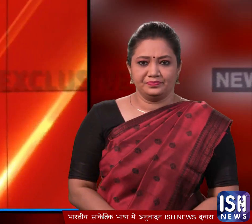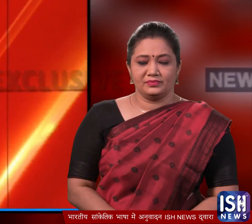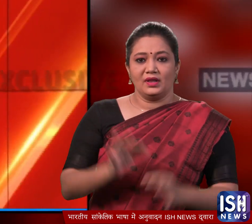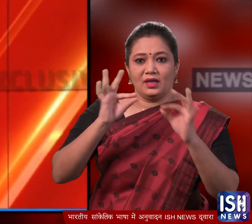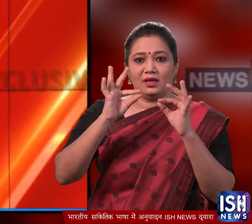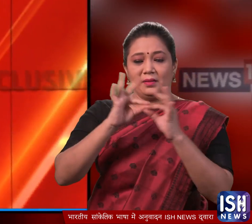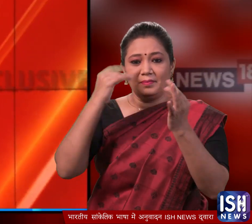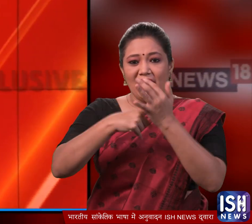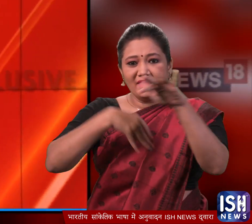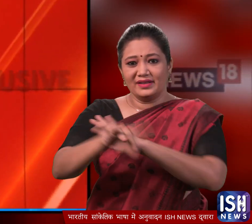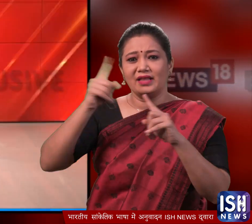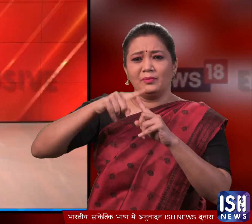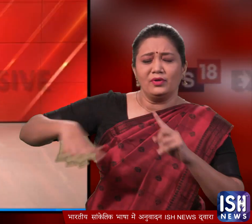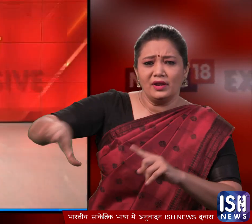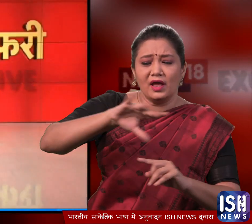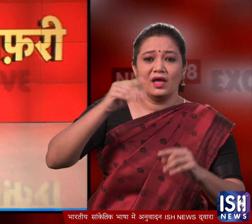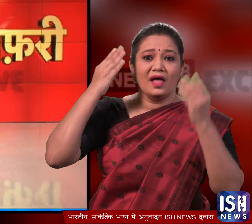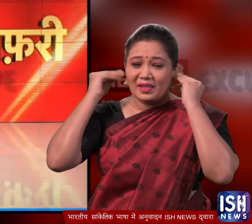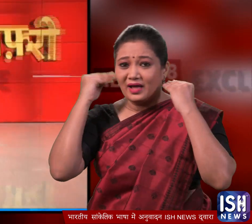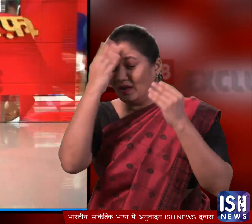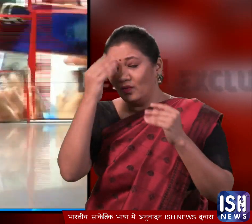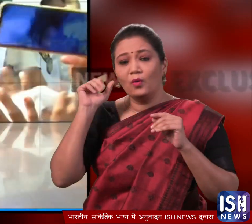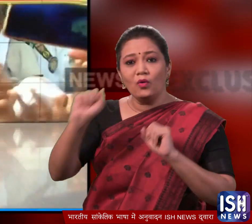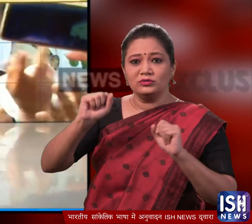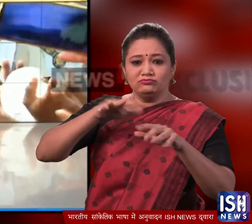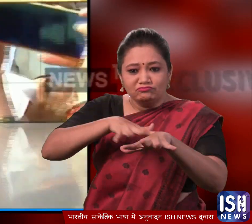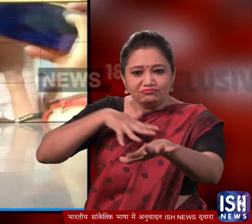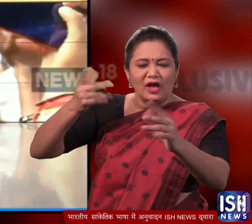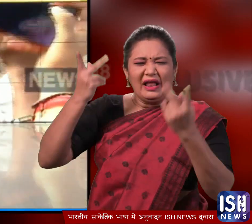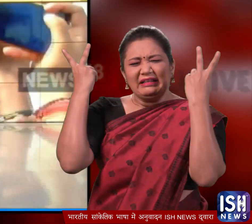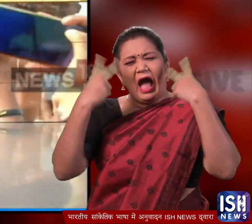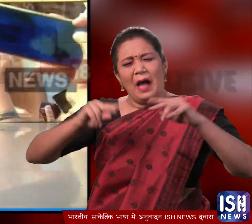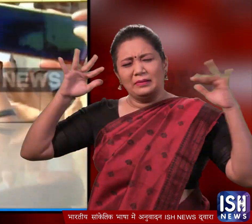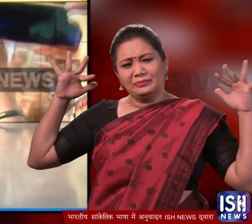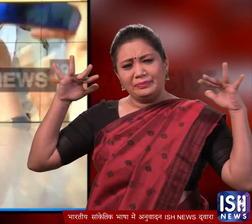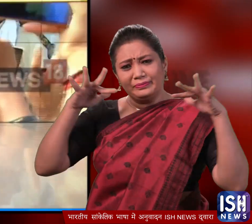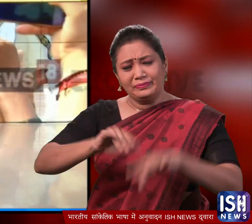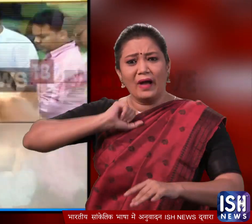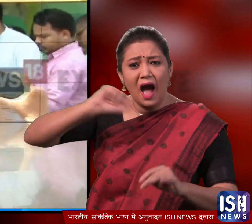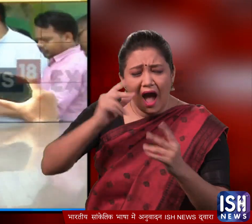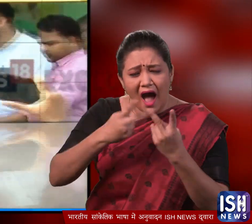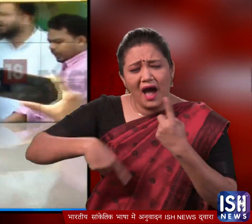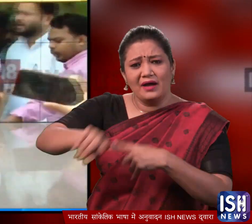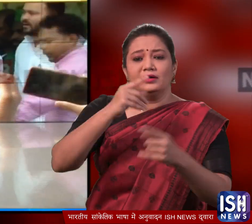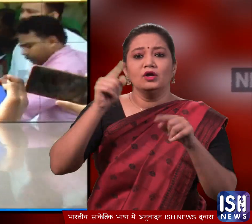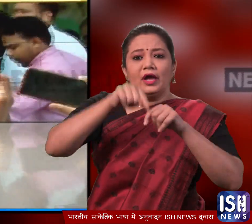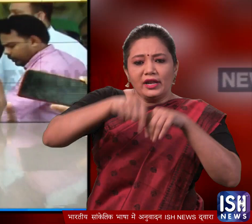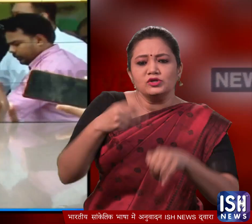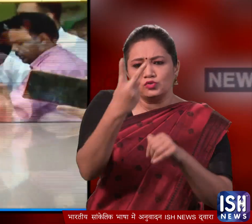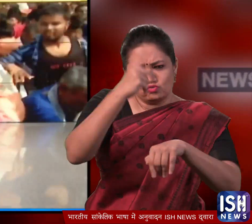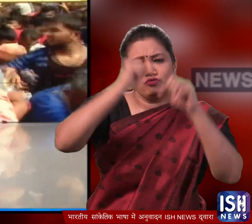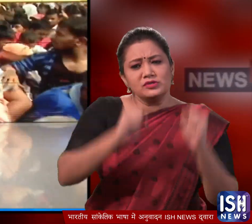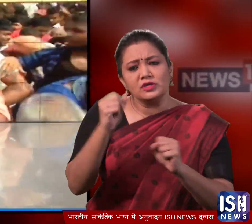तारापुर में हुई लालू प्रसाद यादव की रैली में इतनी भीड़ इकट्ठा हुई कि अफरा तफरी मच गई। बिहार में 2 सीटों पर उपचुनाव होने हैं, जिसके